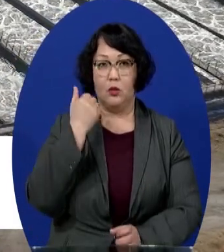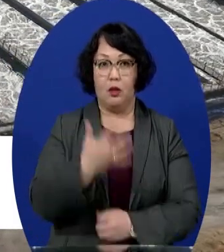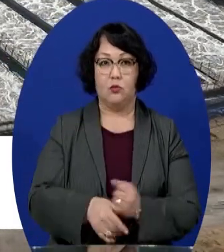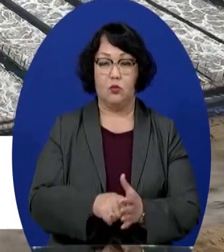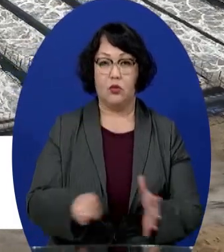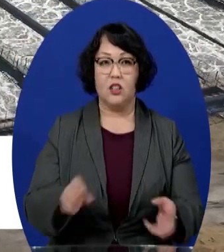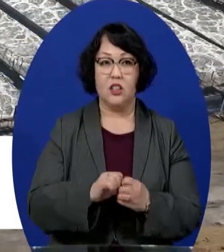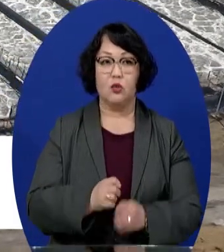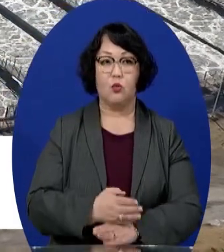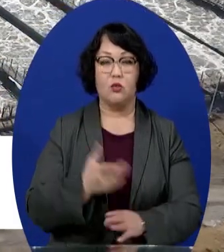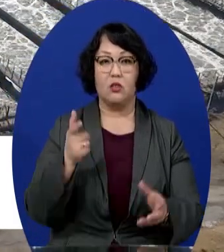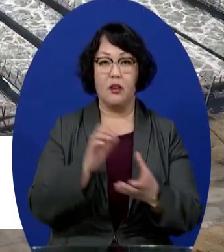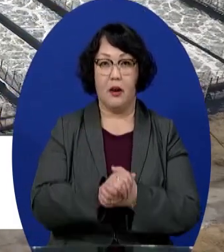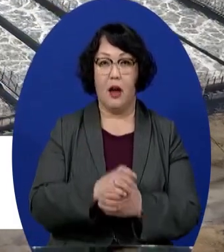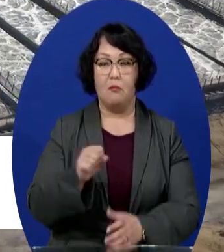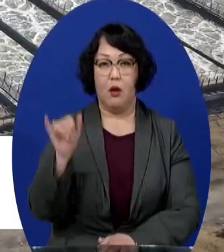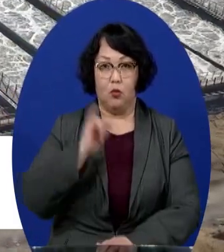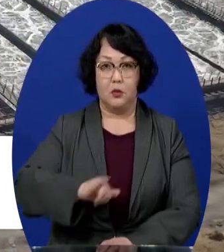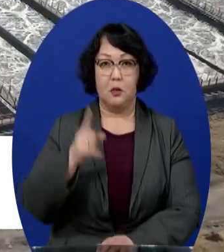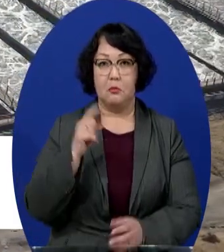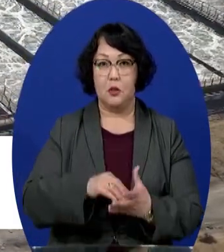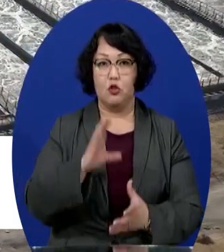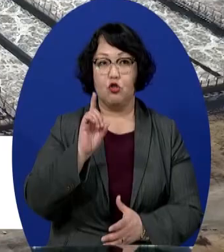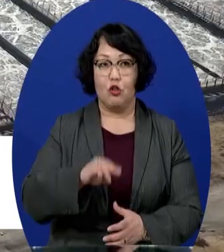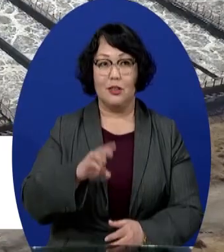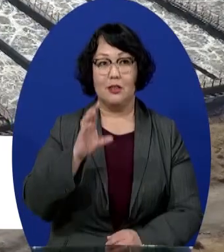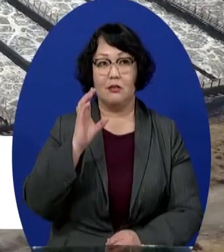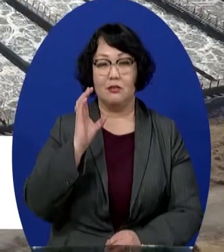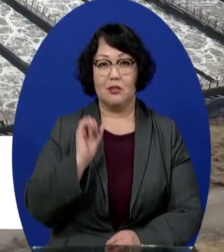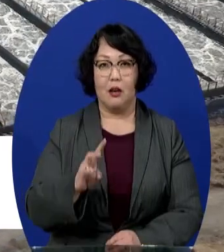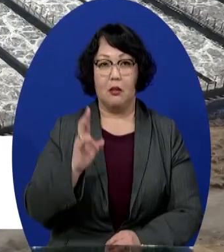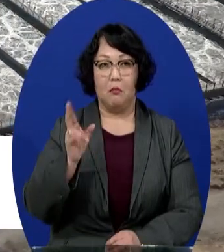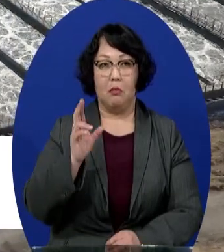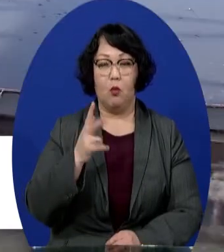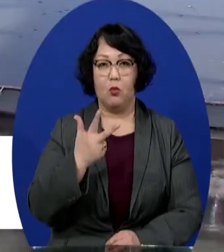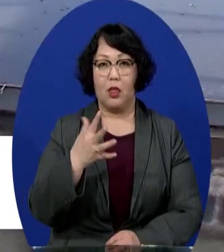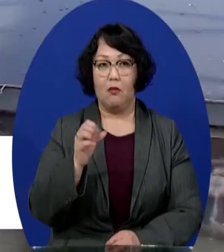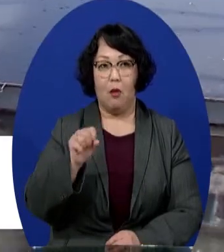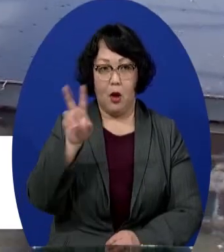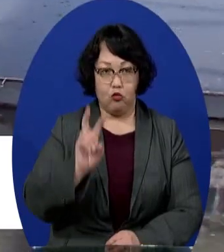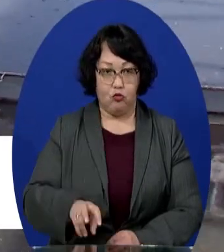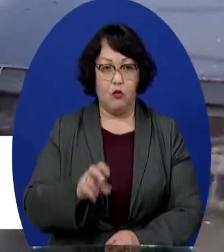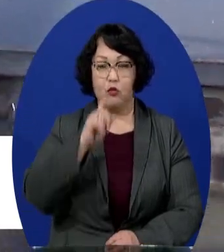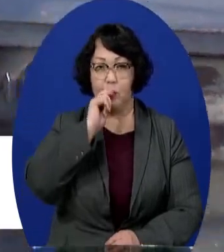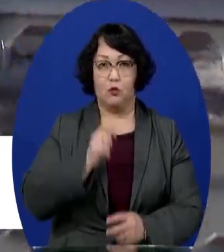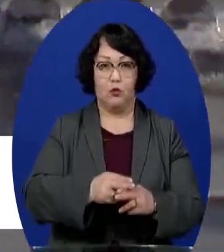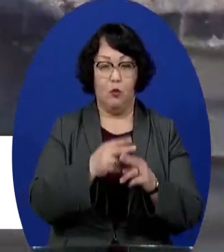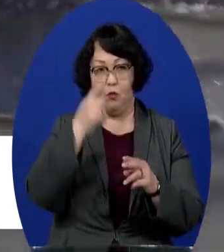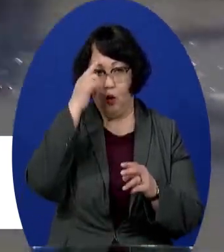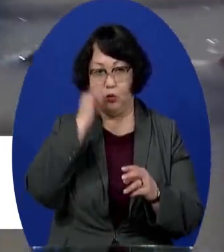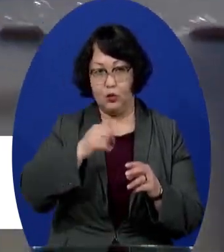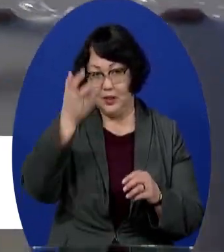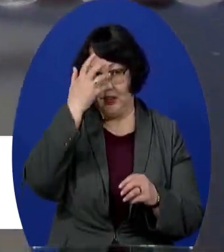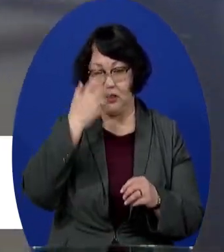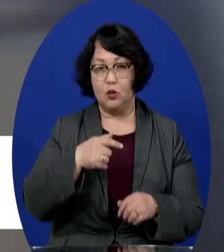хэрэгжиж дуусах энэ компакт гэрээнд Америк нэгдсэн улсын мянганы сорилтын корпорациас 350 сая Америк долларын бүцэлдэхүй тусламж, Монгол улсын